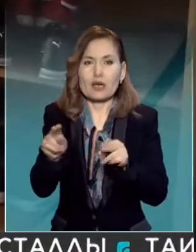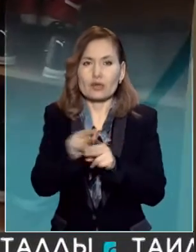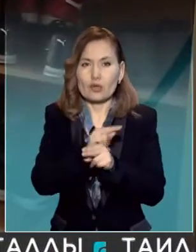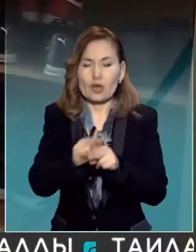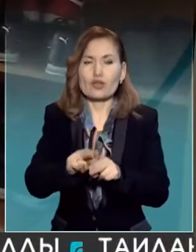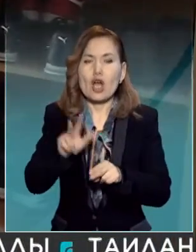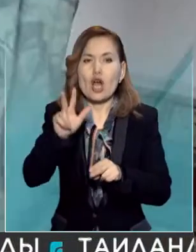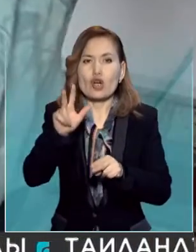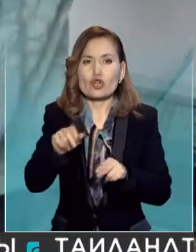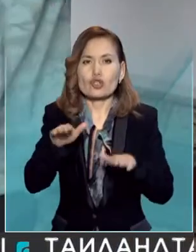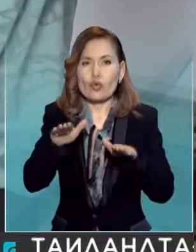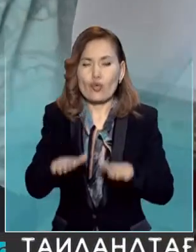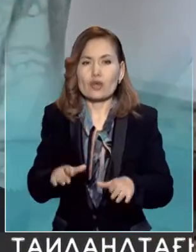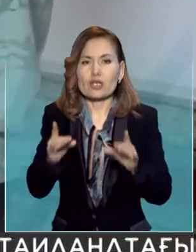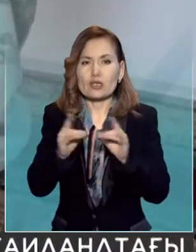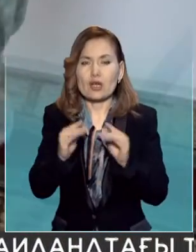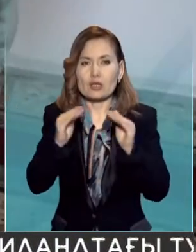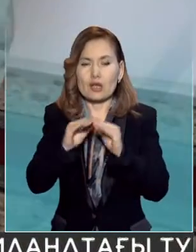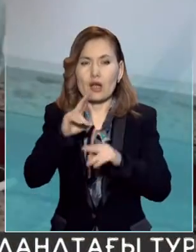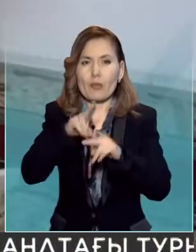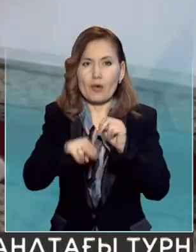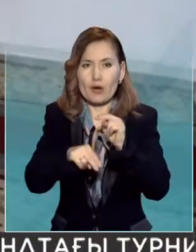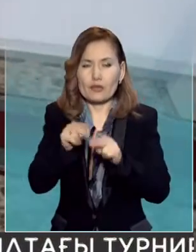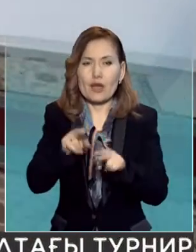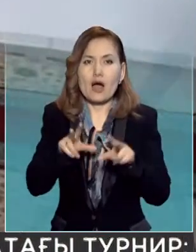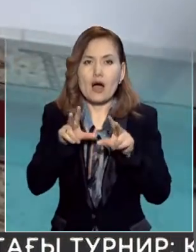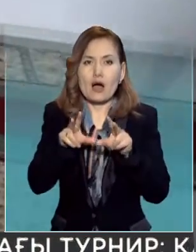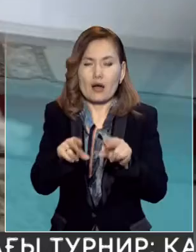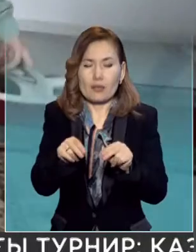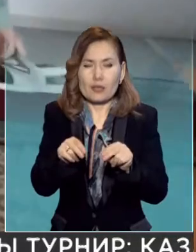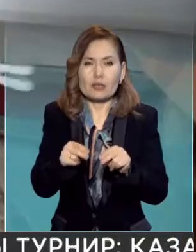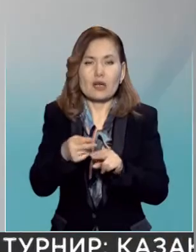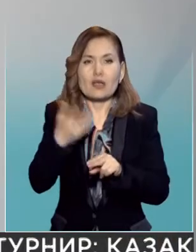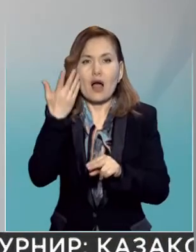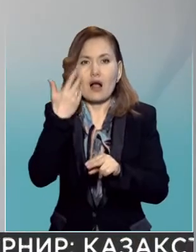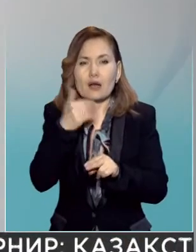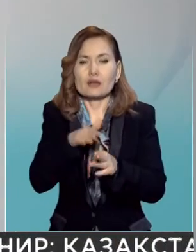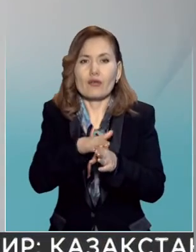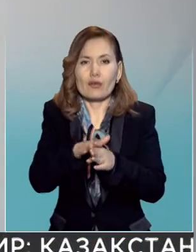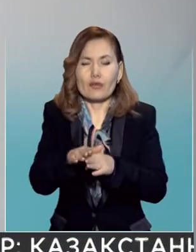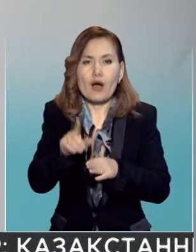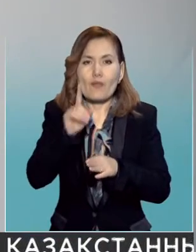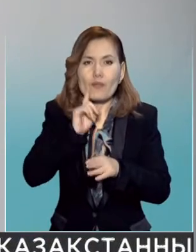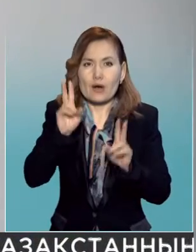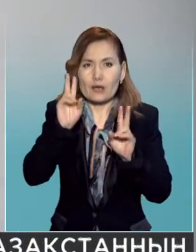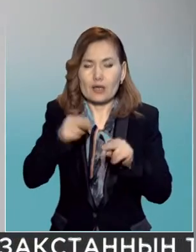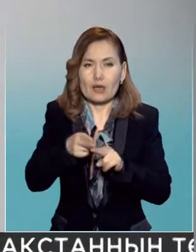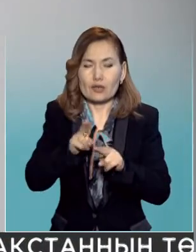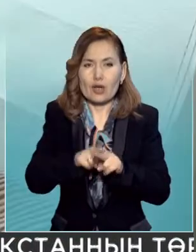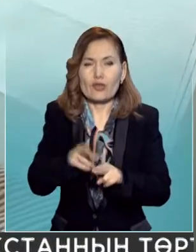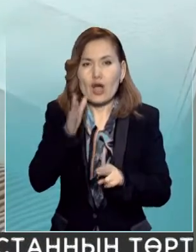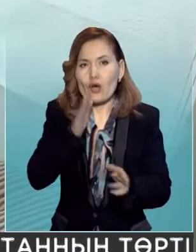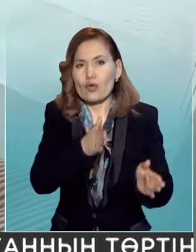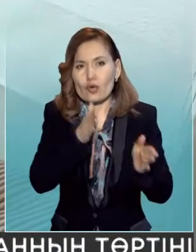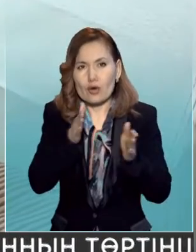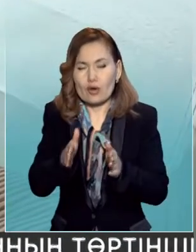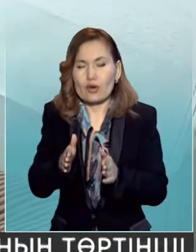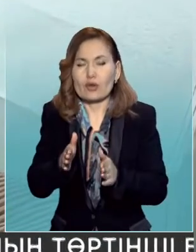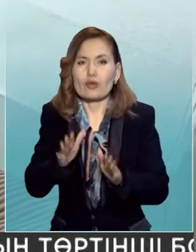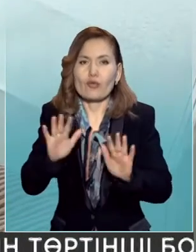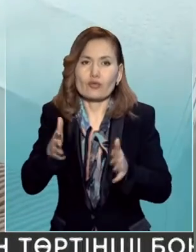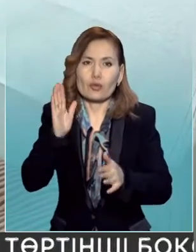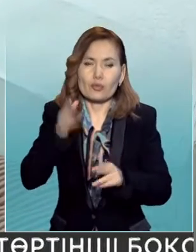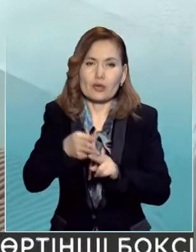300 орындық жатақхана салып беру жоспарланған. Бірақ нақты қашан екені белгісіз. Егер негізгі жұмыстар тағы кейінге қалатын болса, онда